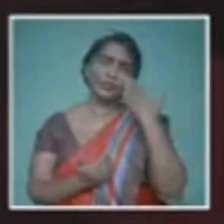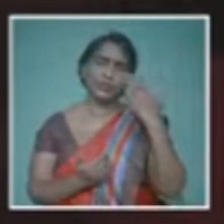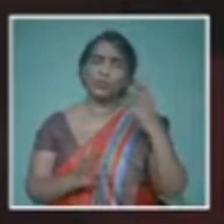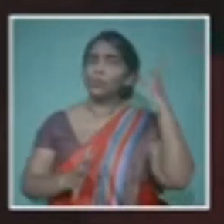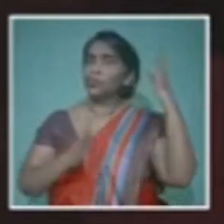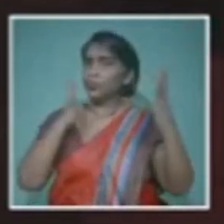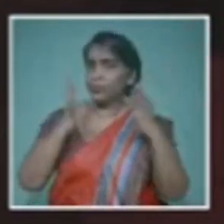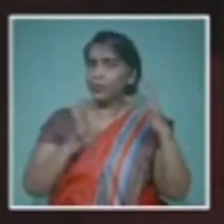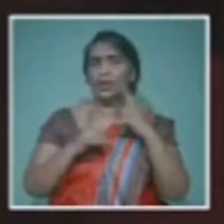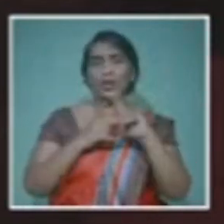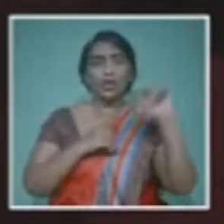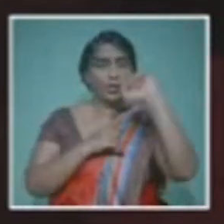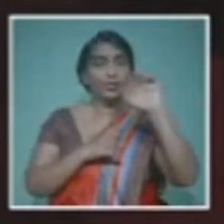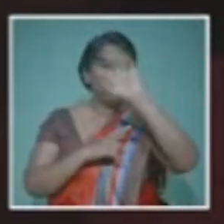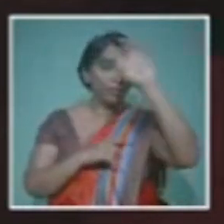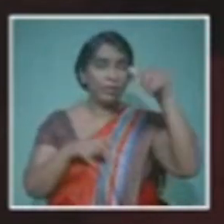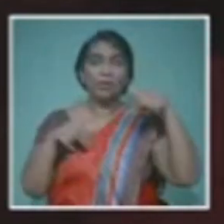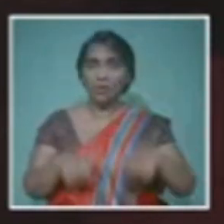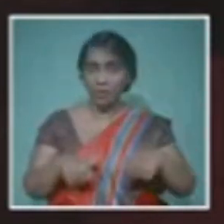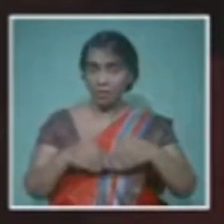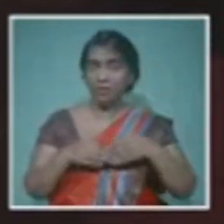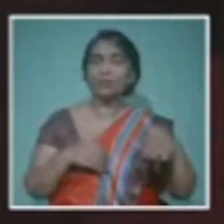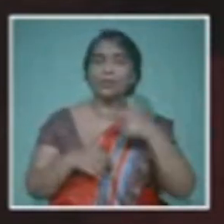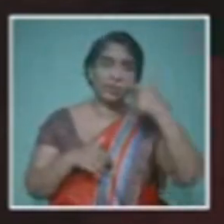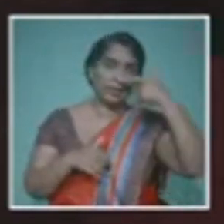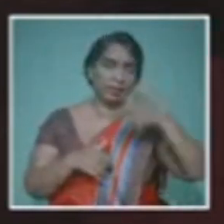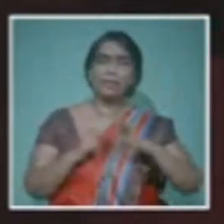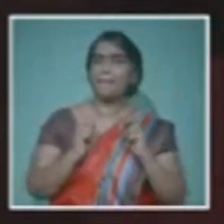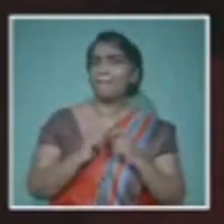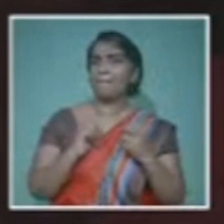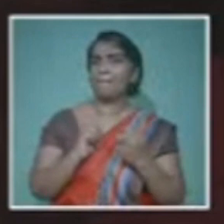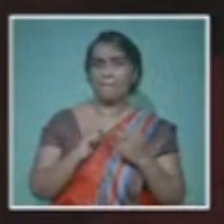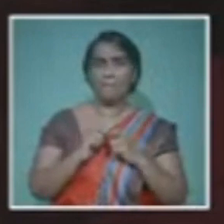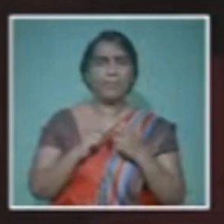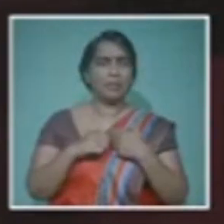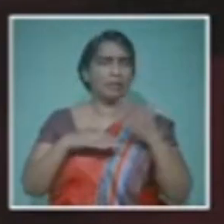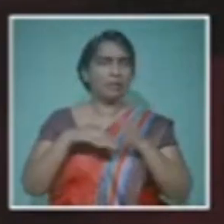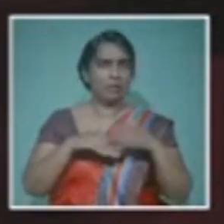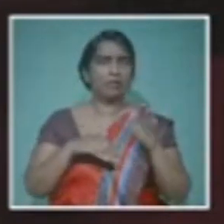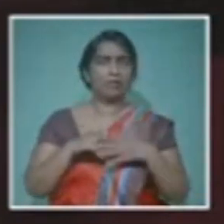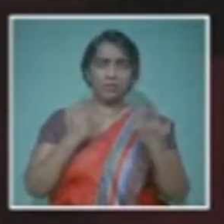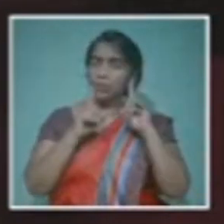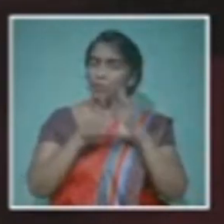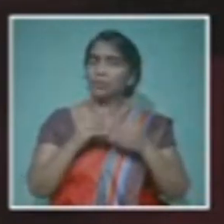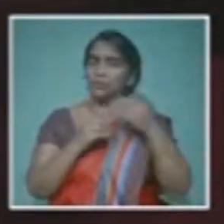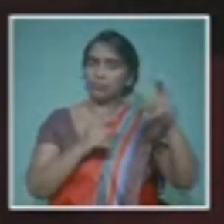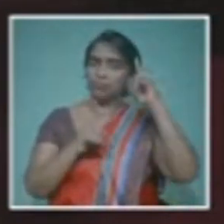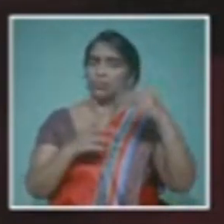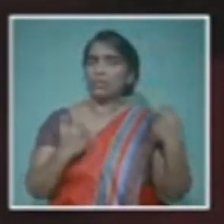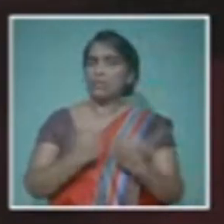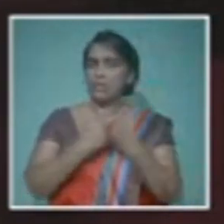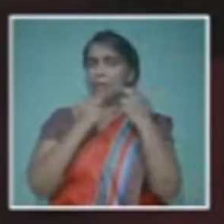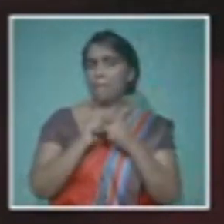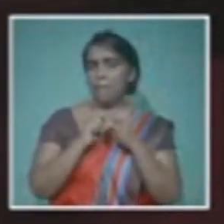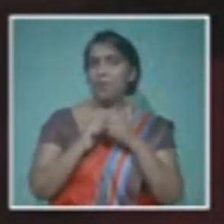ලෝකයේ බටහිර රටවල් වල පවා අද දවසේ වන විට මේ ඉන්ධන අර්බුදයන් වලට මූණ දෙමින් තිබෙනවා. ඒ නිසා අපිට ඉදිරියටත් පේනවා යම් අභියෝගයක් අපිට තියෙනවා කියන